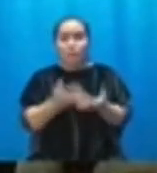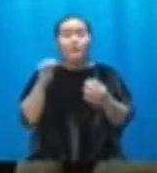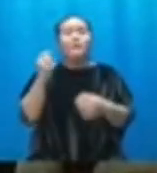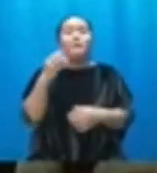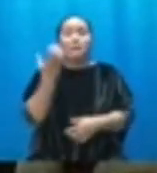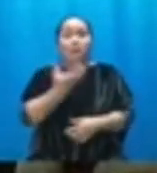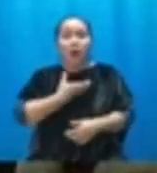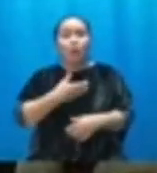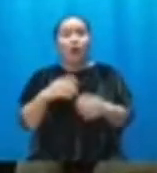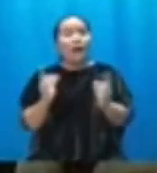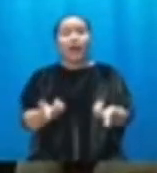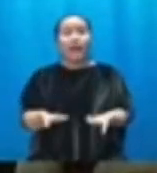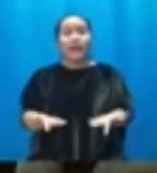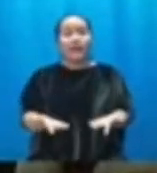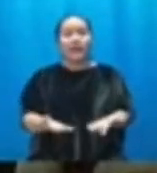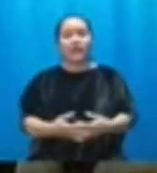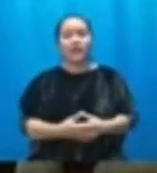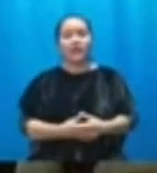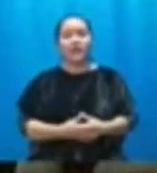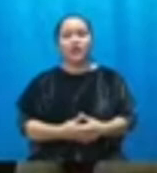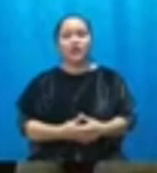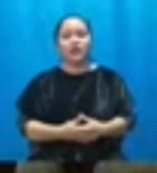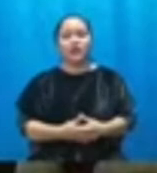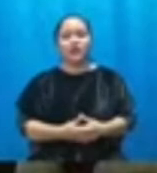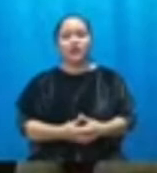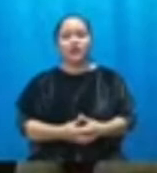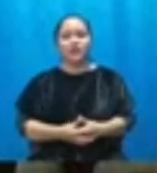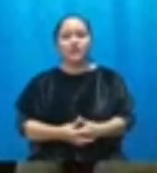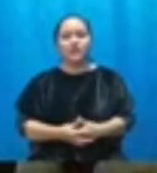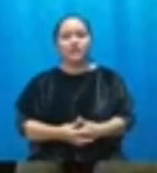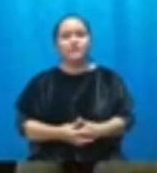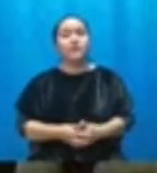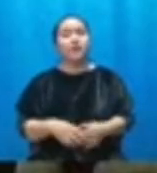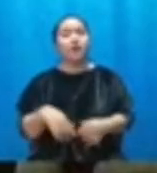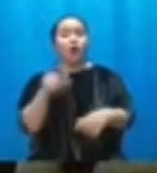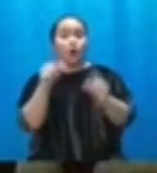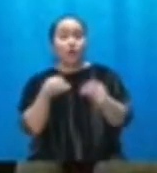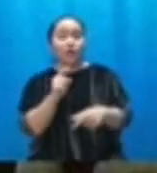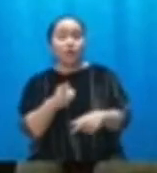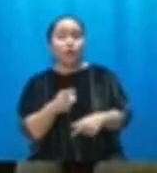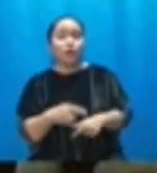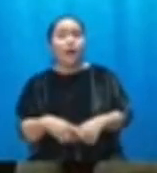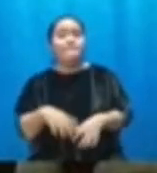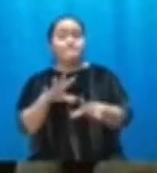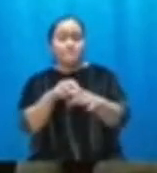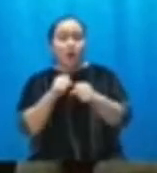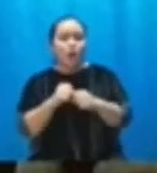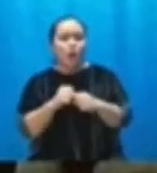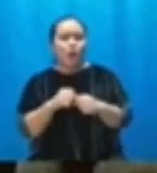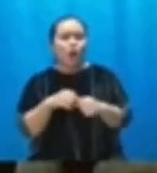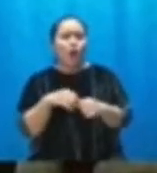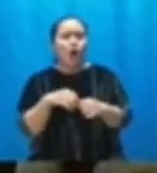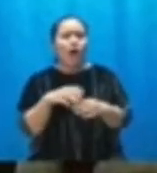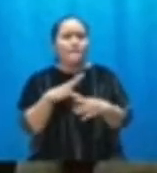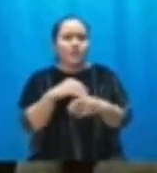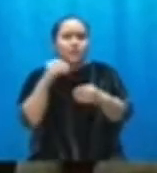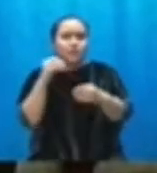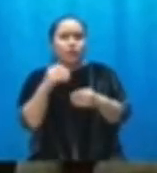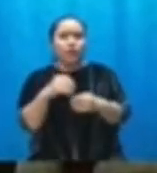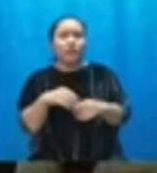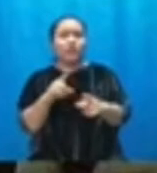mau kembali kamu tunggu hai lalu kesembilan orang itu serentak menjawab mau menjemput teman saya itu